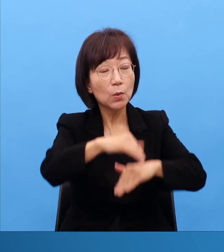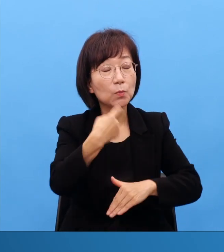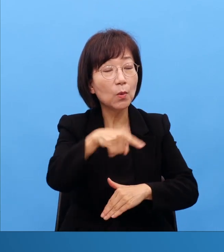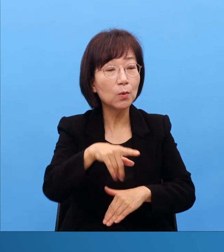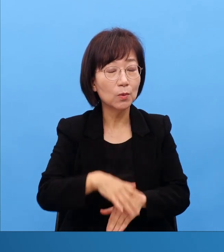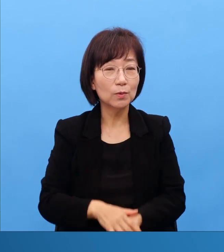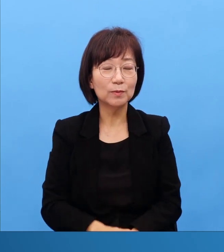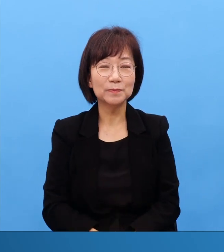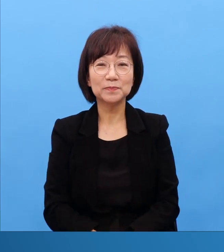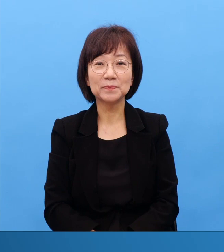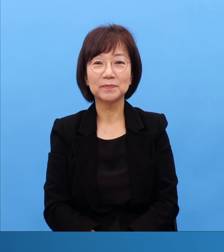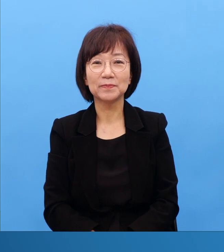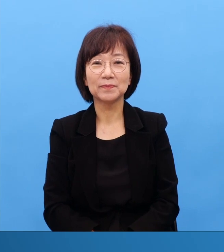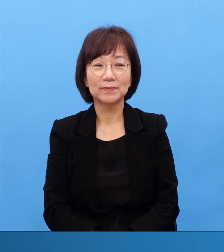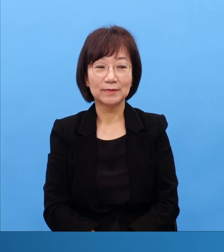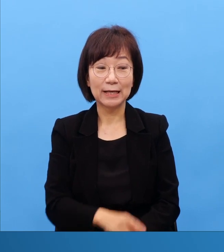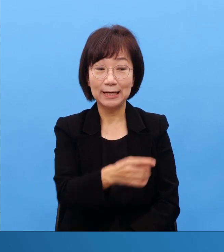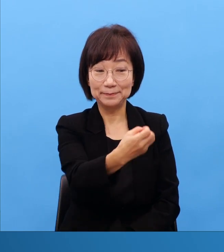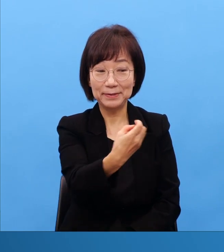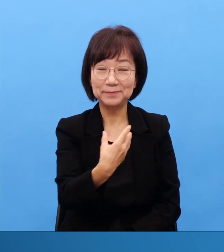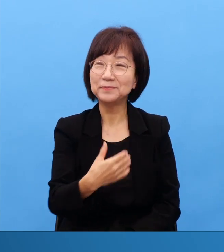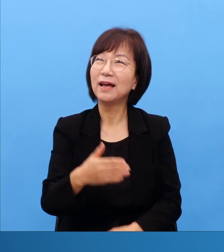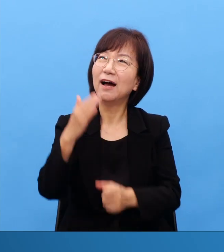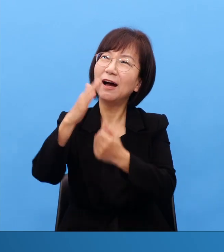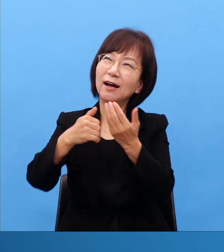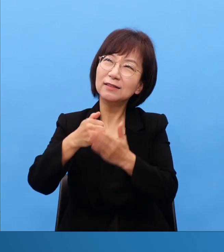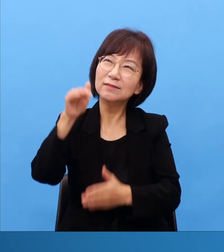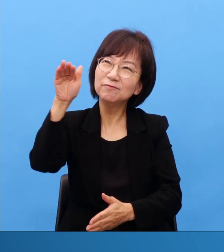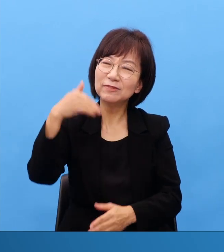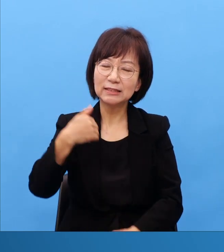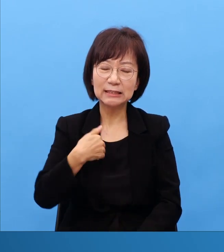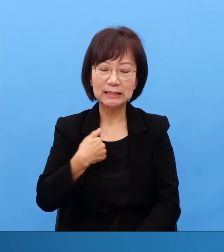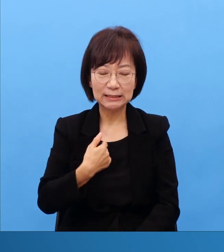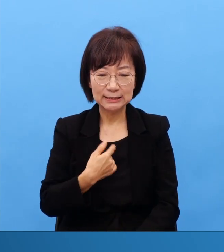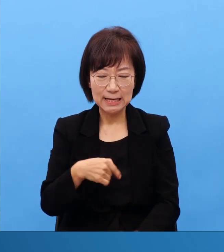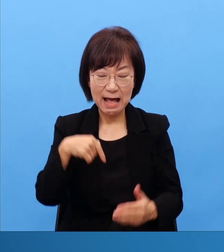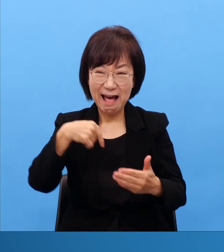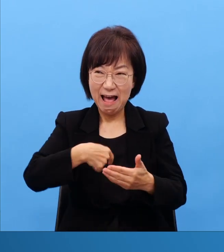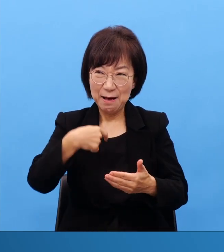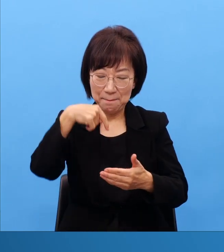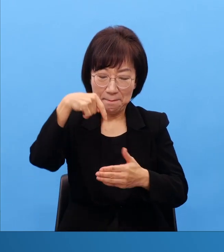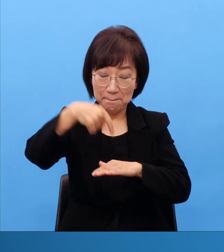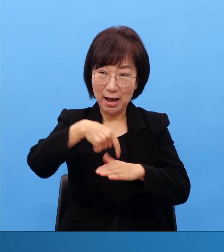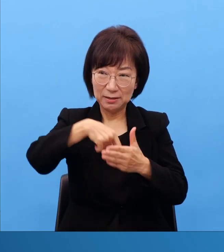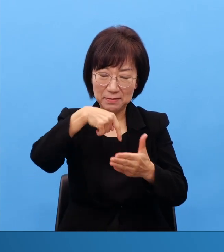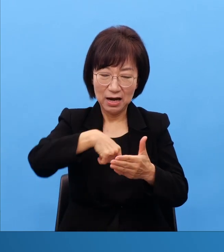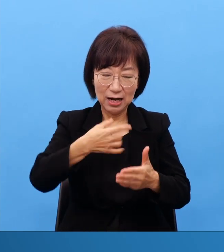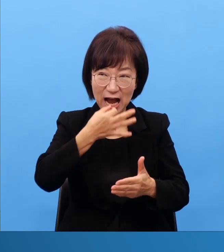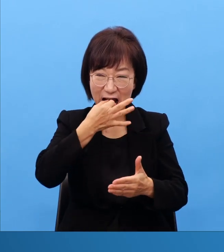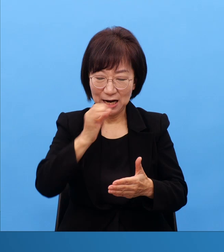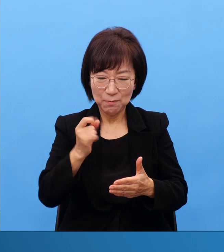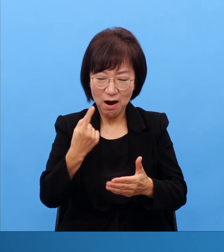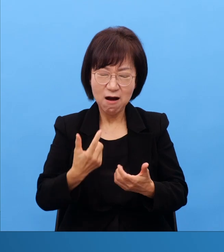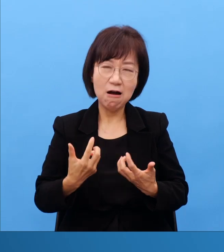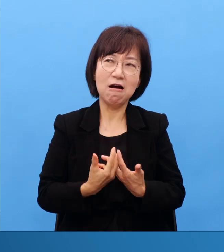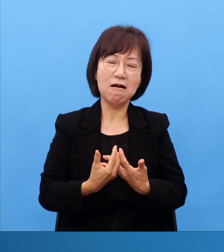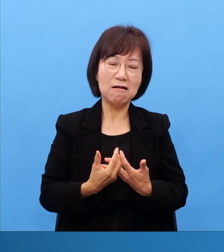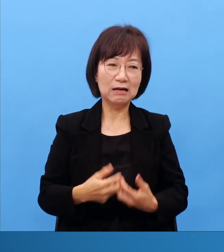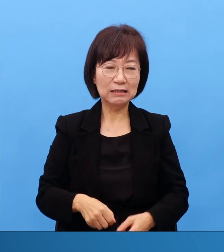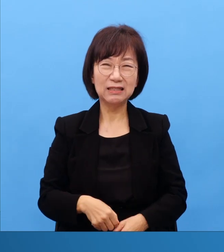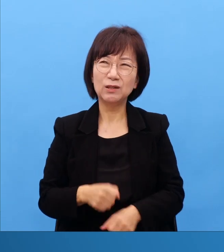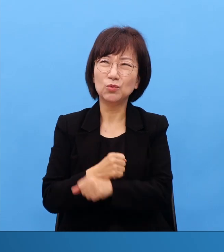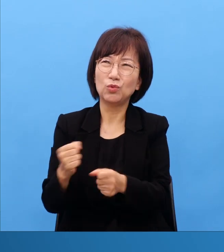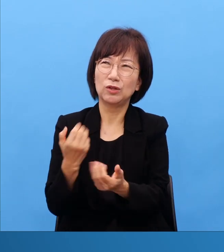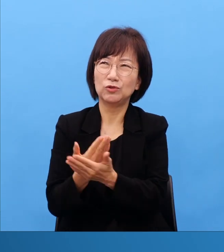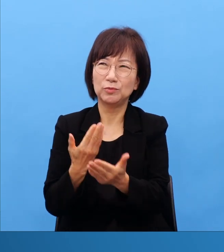pray? 하나님, 제가 너무 요즘 동기가 많습니다. He said he prayed, God, I'm filled with so many motives these days. 용서해